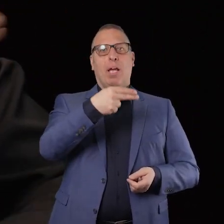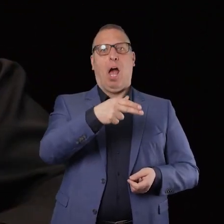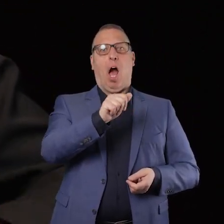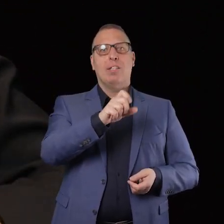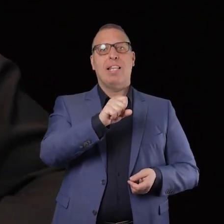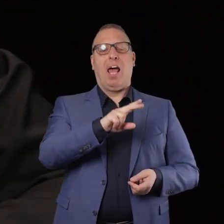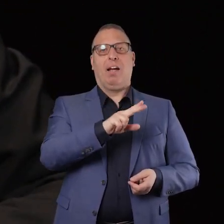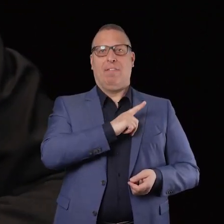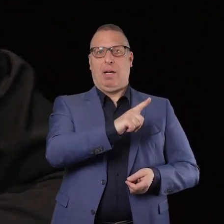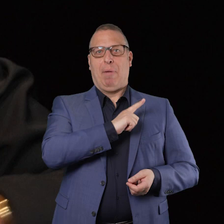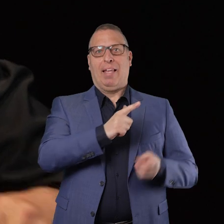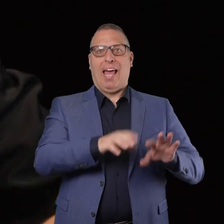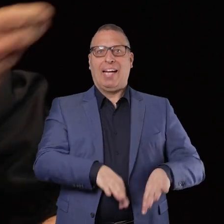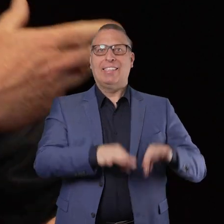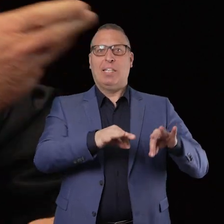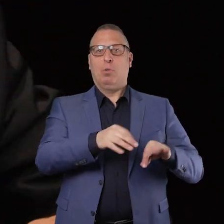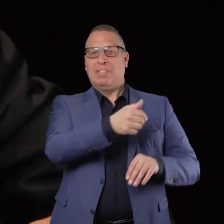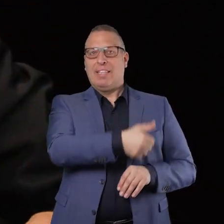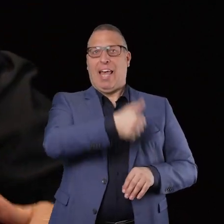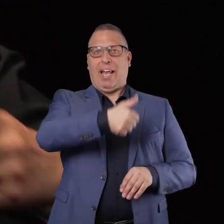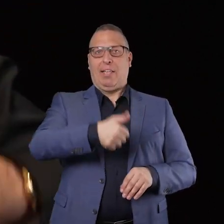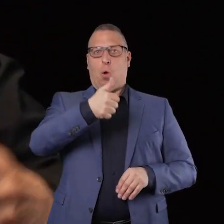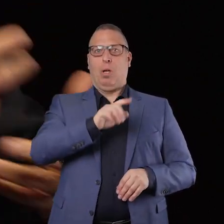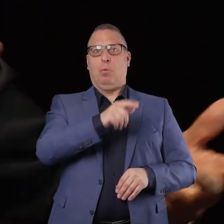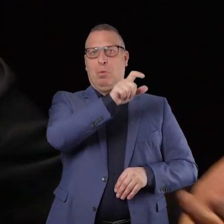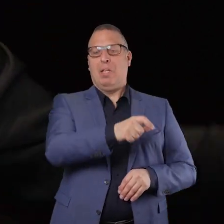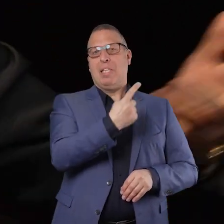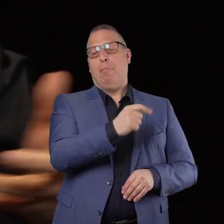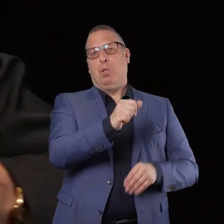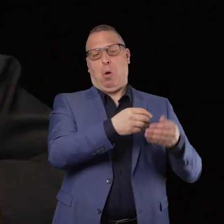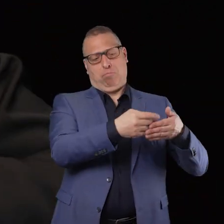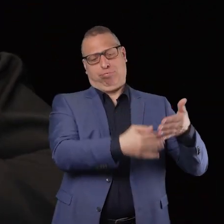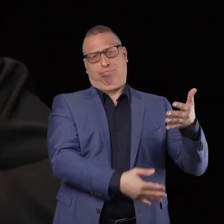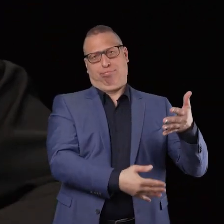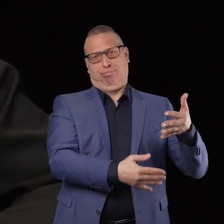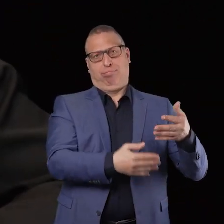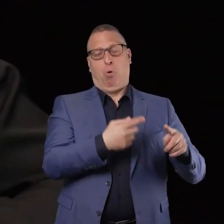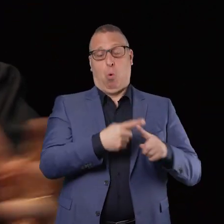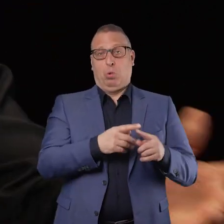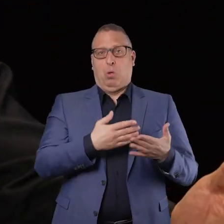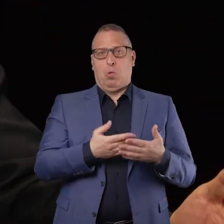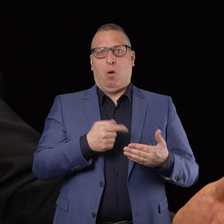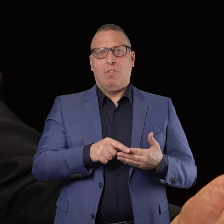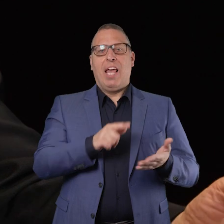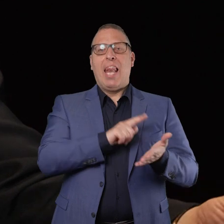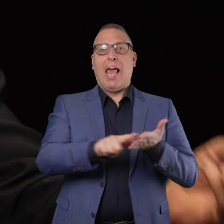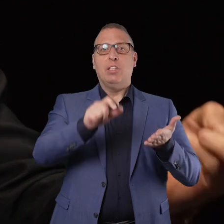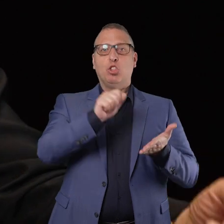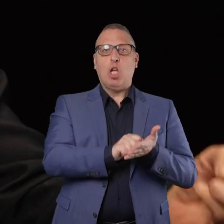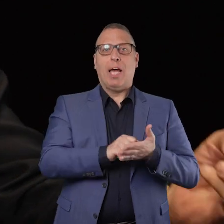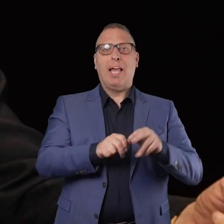Wir sind beide Erziehungsdirektoren, sie unter anderem, ist sie noch vieles andere. Und da